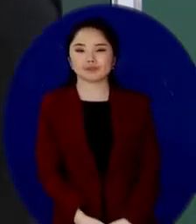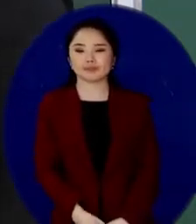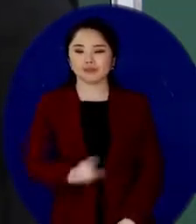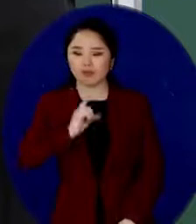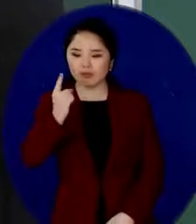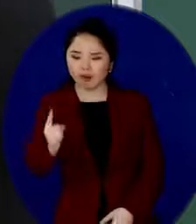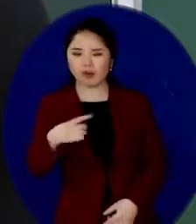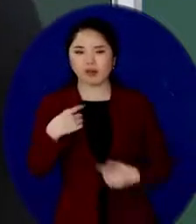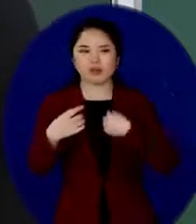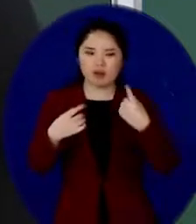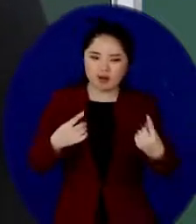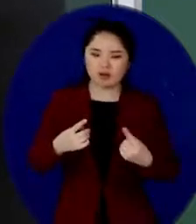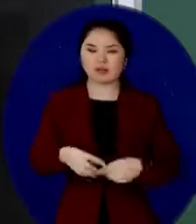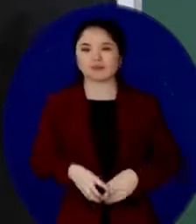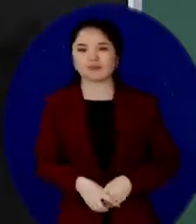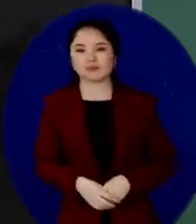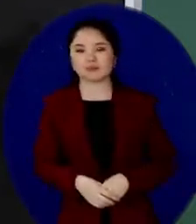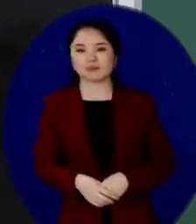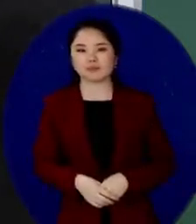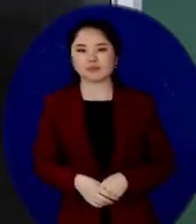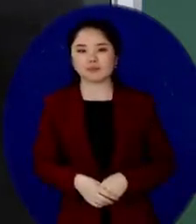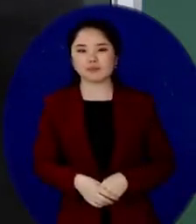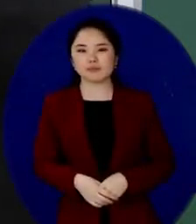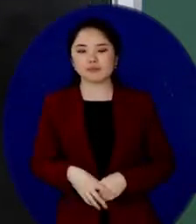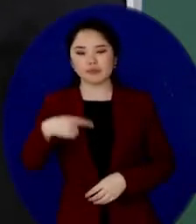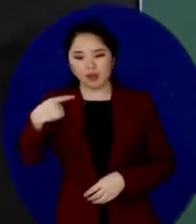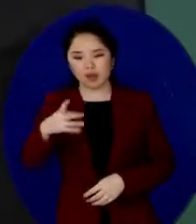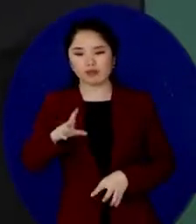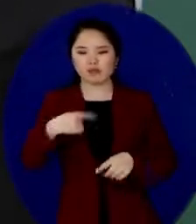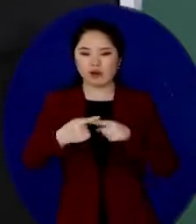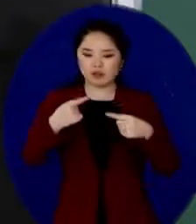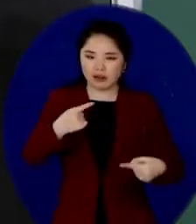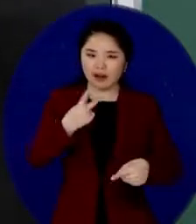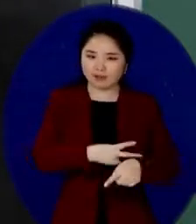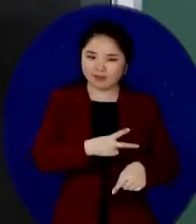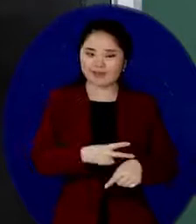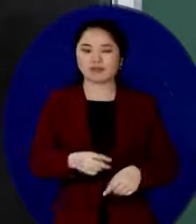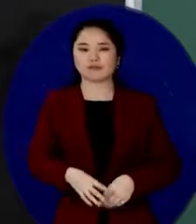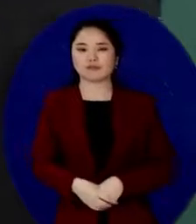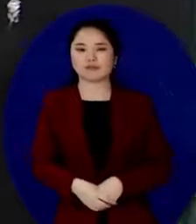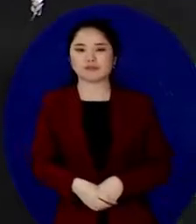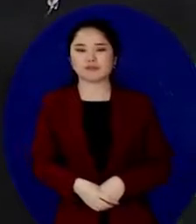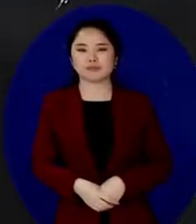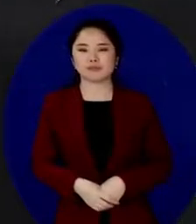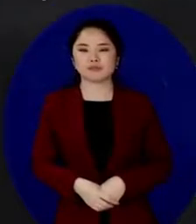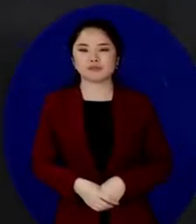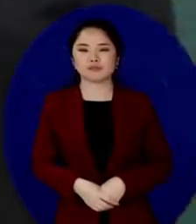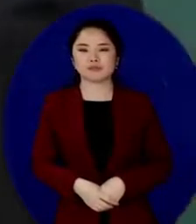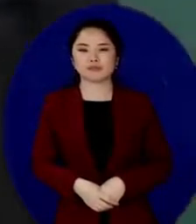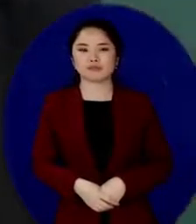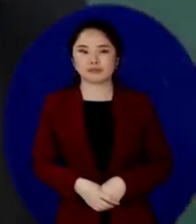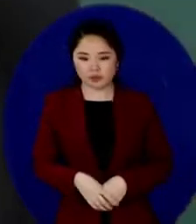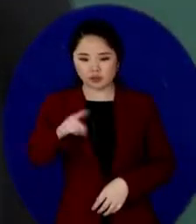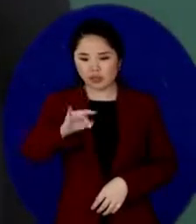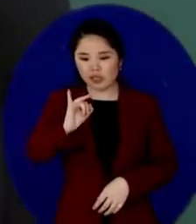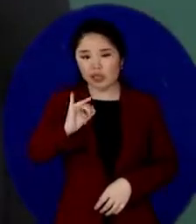1-ийг ишээ 1-ийг энд 1 харандаг, энд 1 харандаг. За энэ